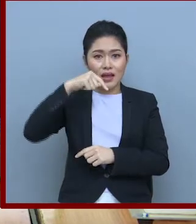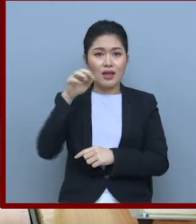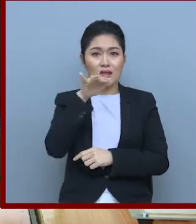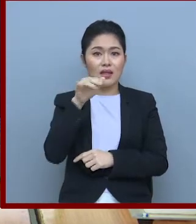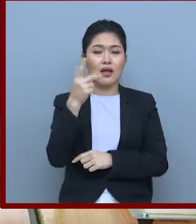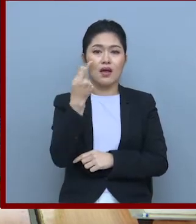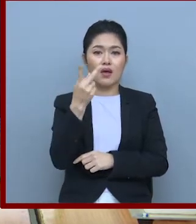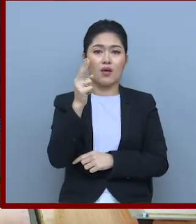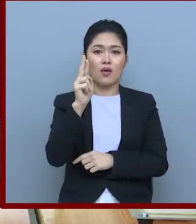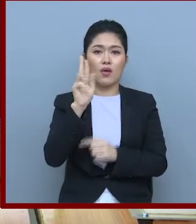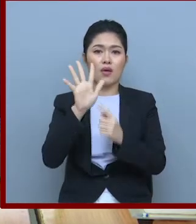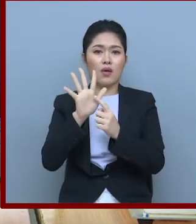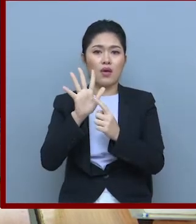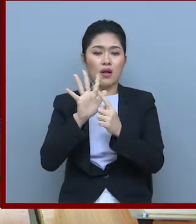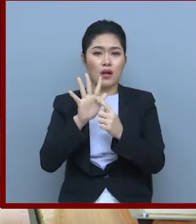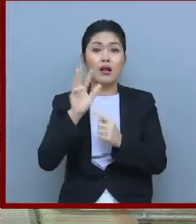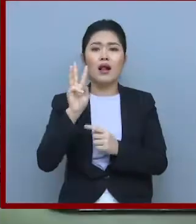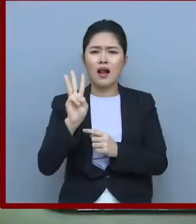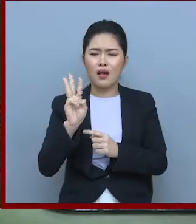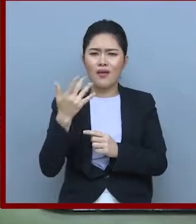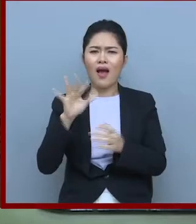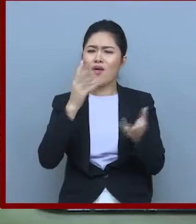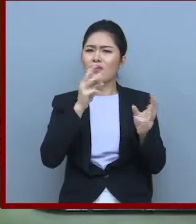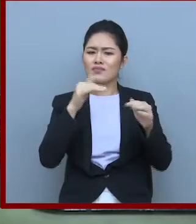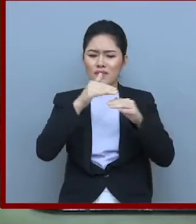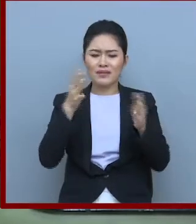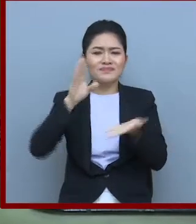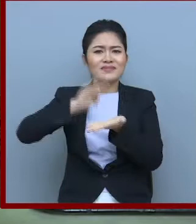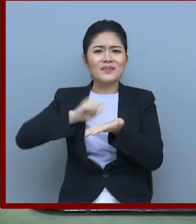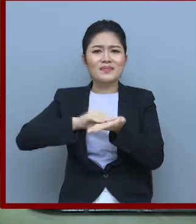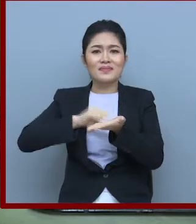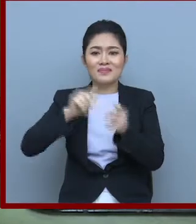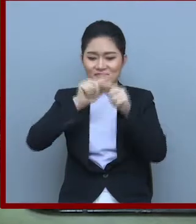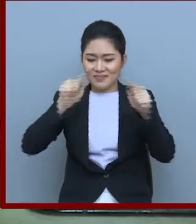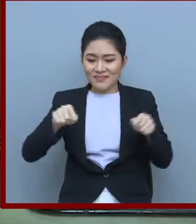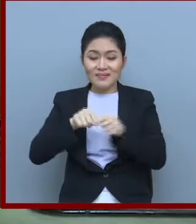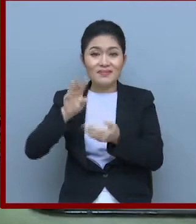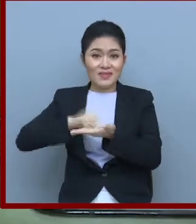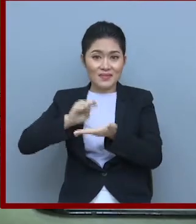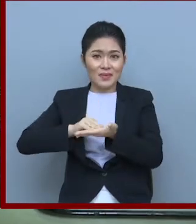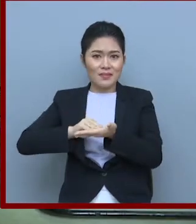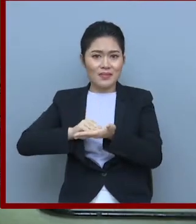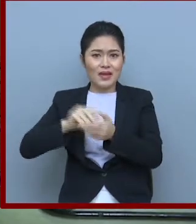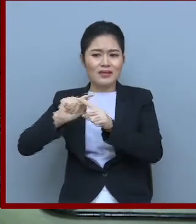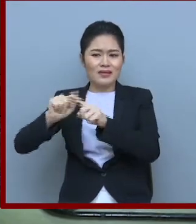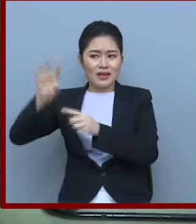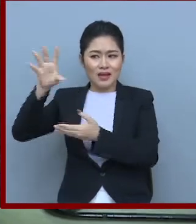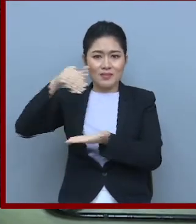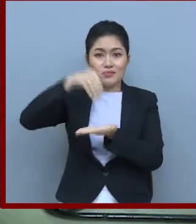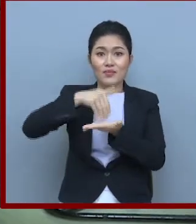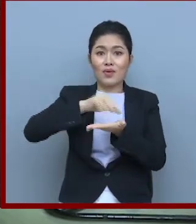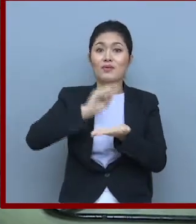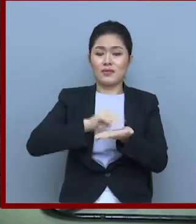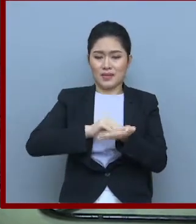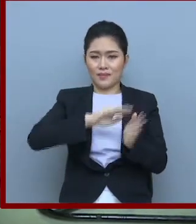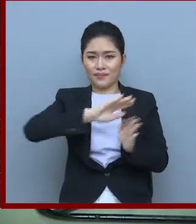เกี่ยวกับ Internet of Things นะครับเราจะส่งผ่านอะไรนะครับเราต้องมารู้จักกับตัวบอร์ด